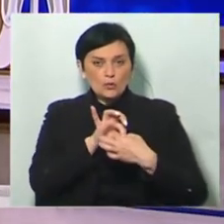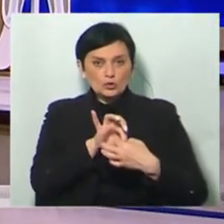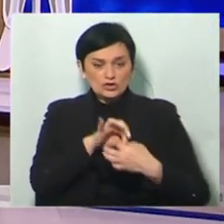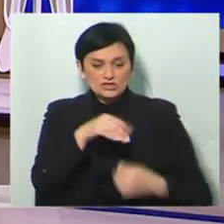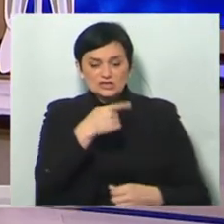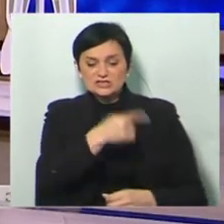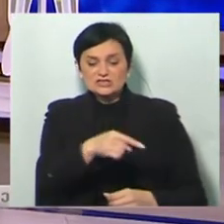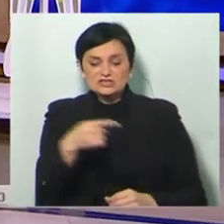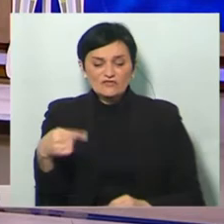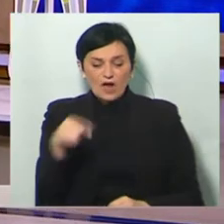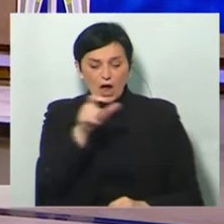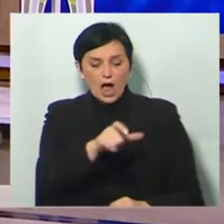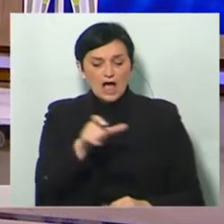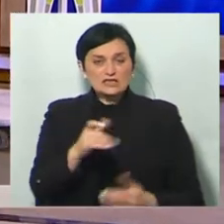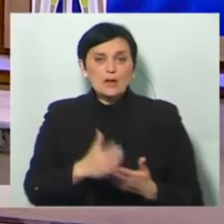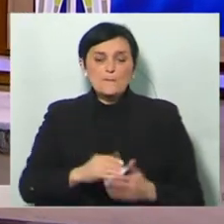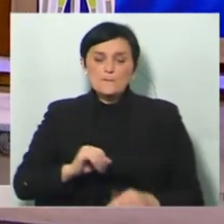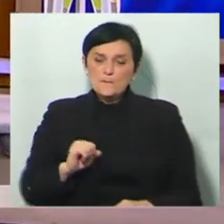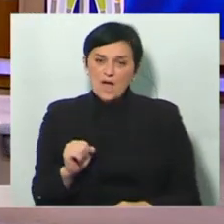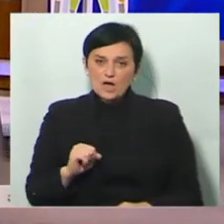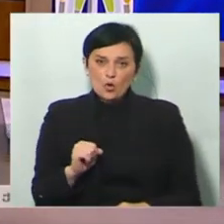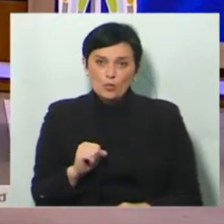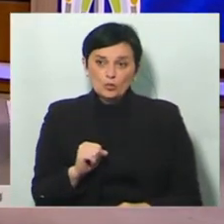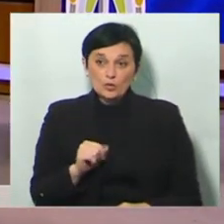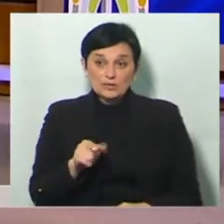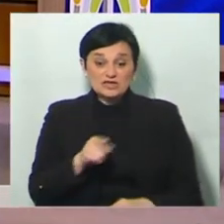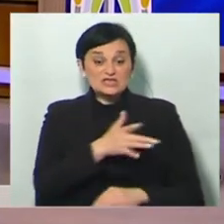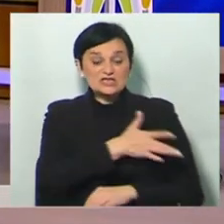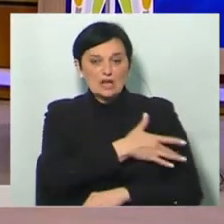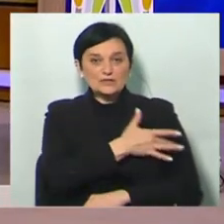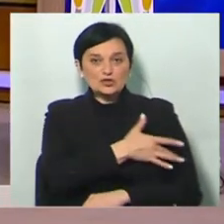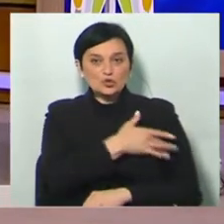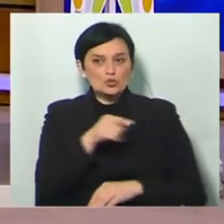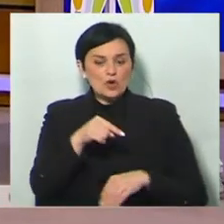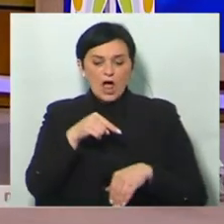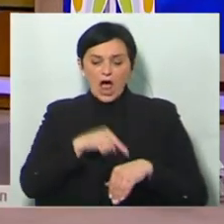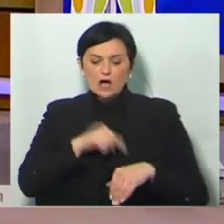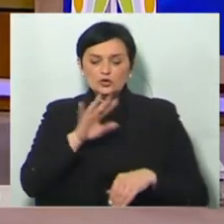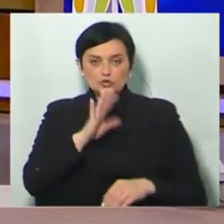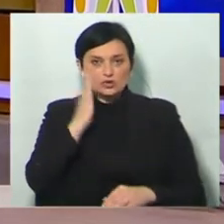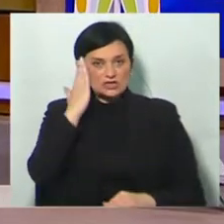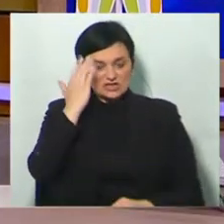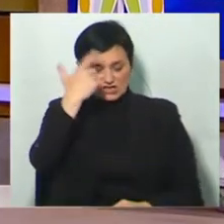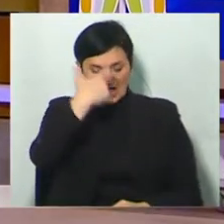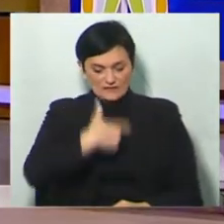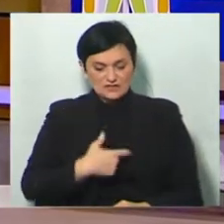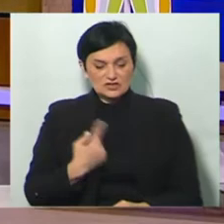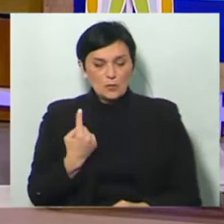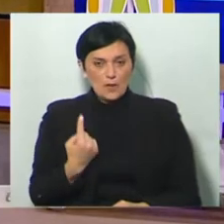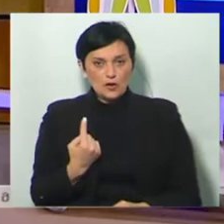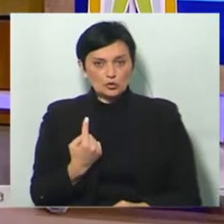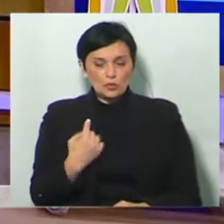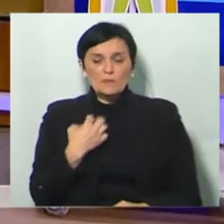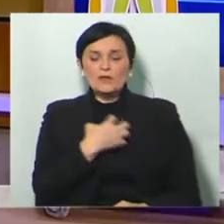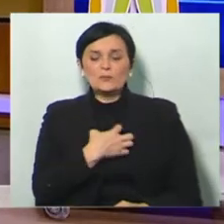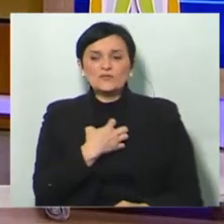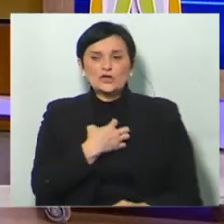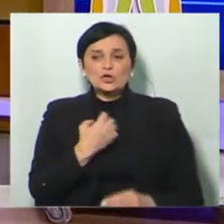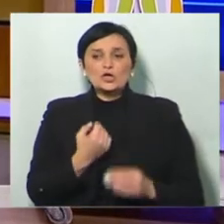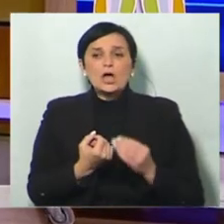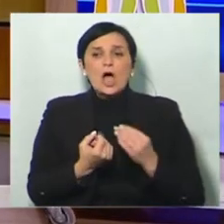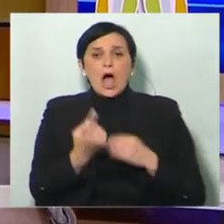ადამიანებთან, რომლებიც არიან მეგობრები და რომელთა დამსახურებით ისინი არ გრძნობენ თავს მარტოდ. Ძალიან მნიშვნელოვანი